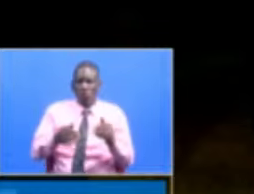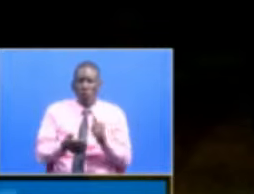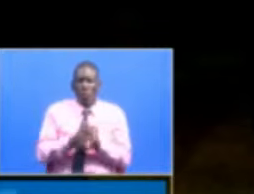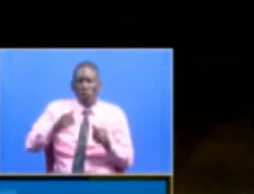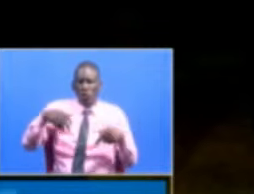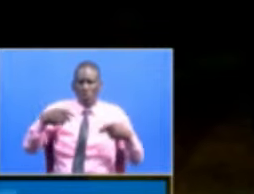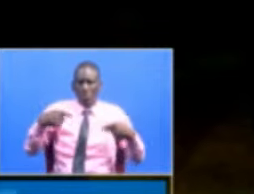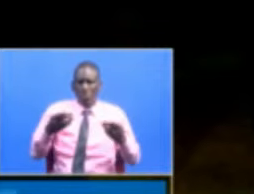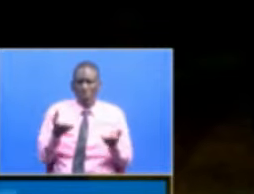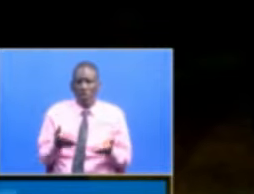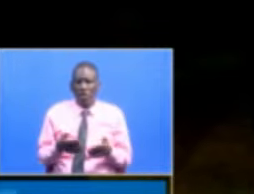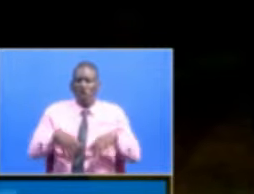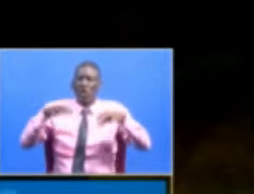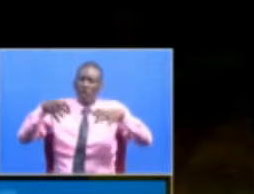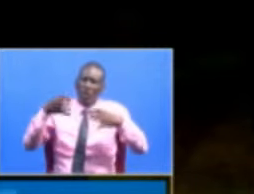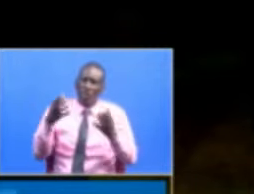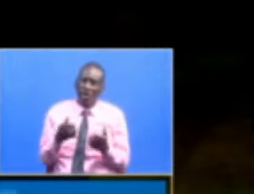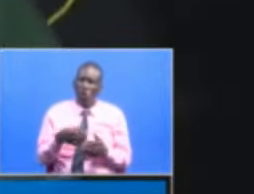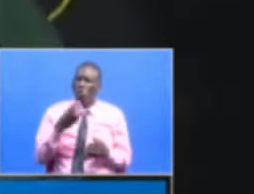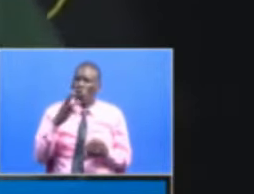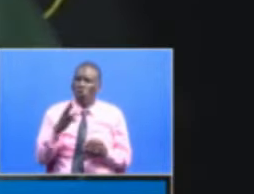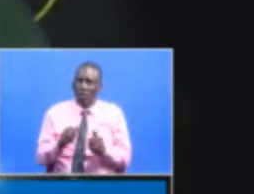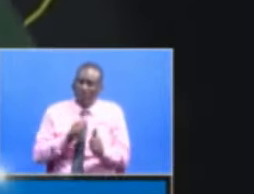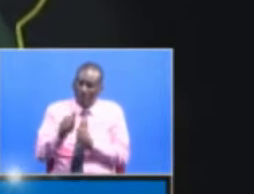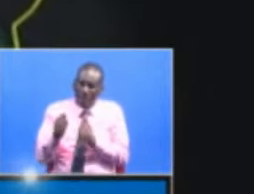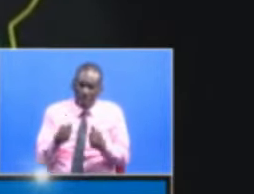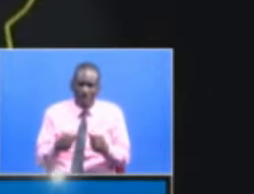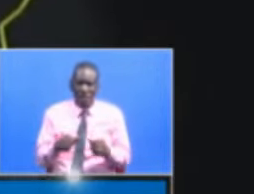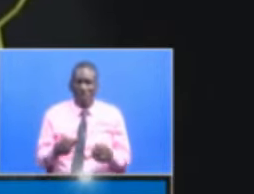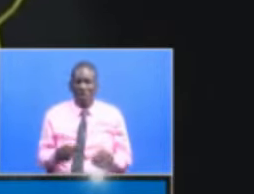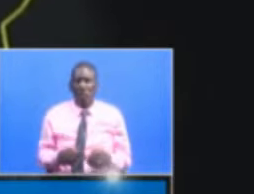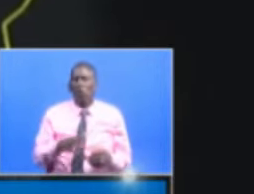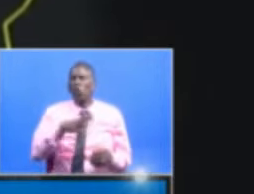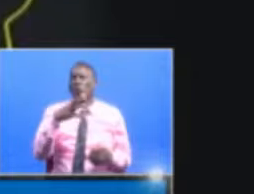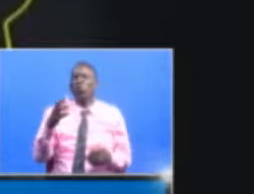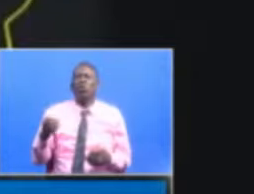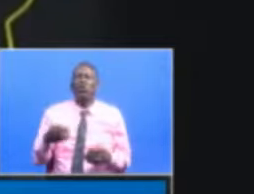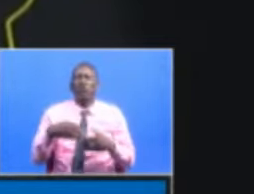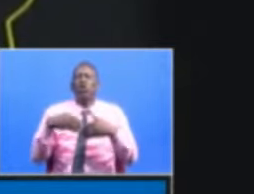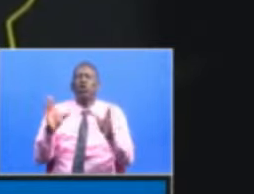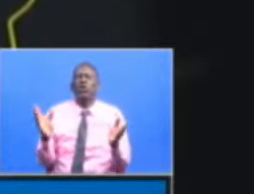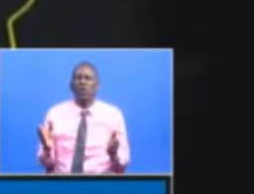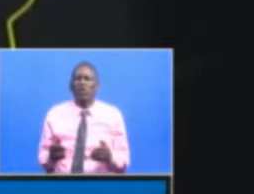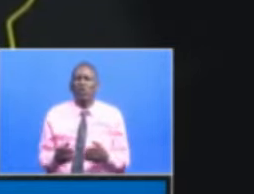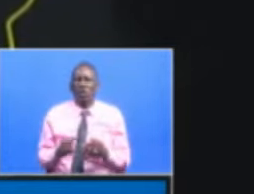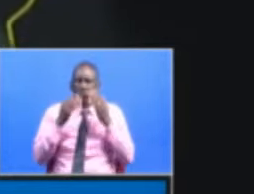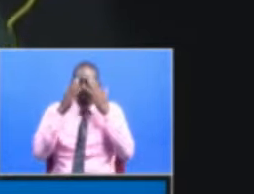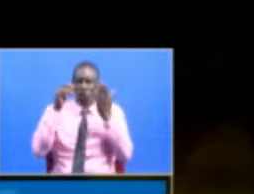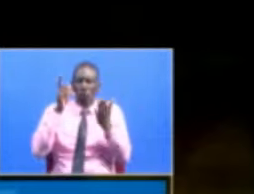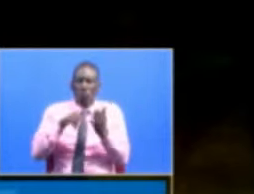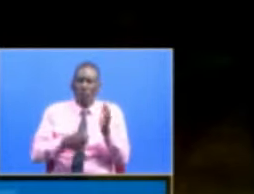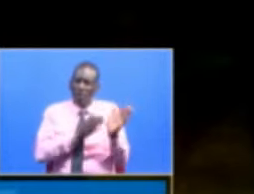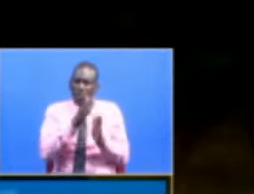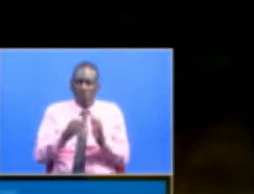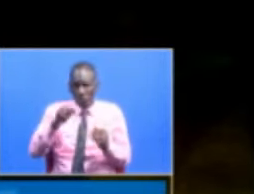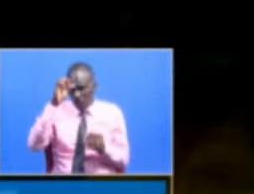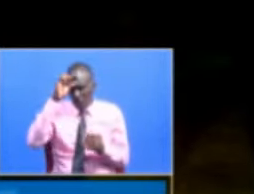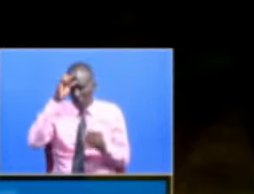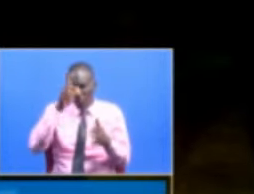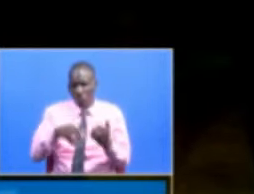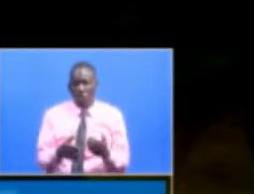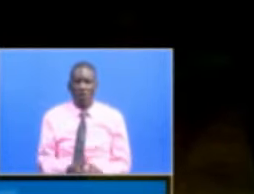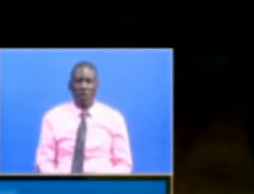mbua inanyesha, mbua inapita, maji inapita hapa mingi, inaingia Indian Ocean. Sasa tunashangaa ni aji mpango wa serikali imekua,